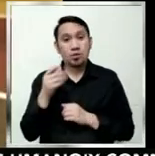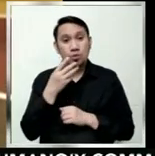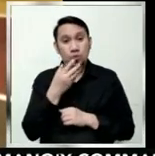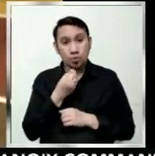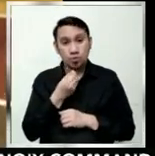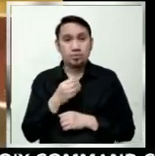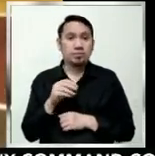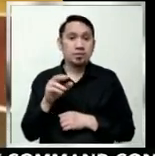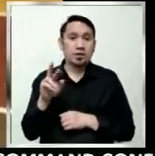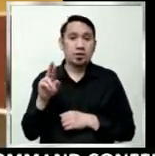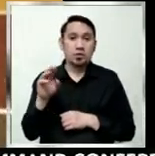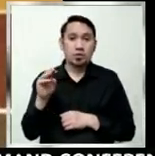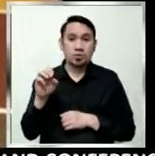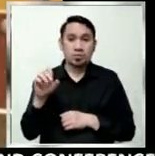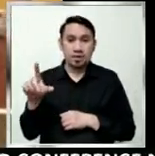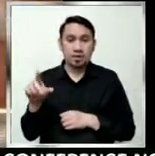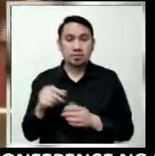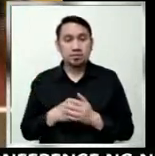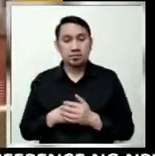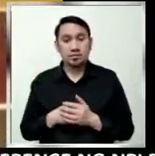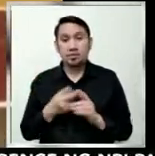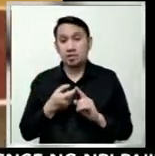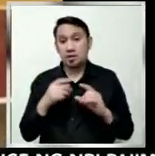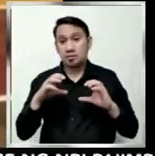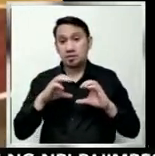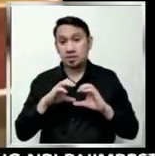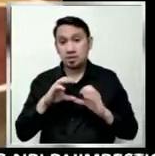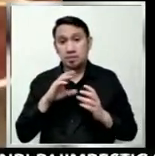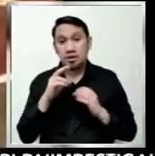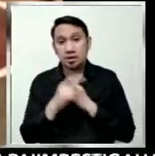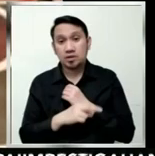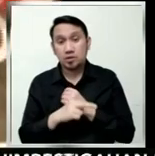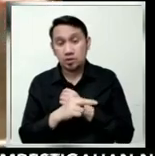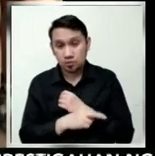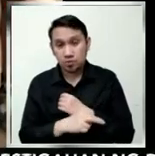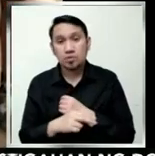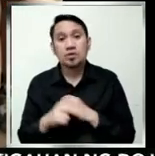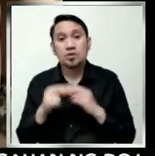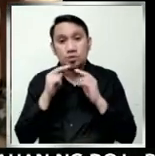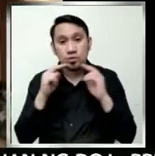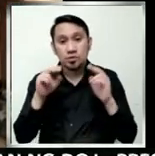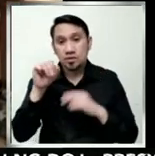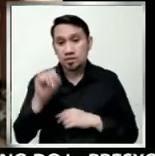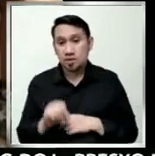Romel Adukul. Mula sa GMA Regional TV Balitang Southern Tagalog at GMA